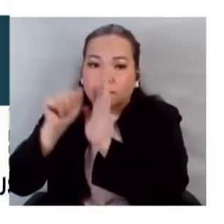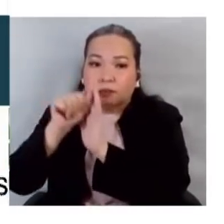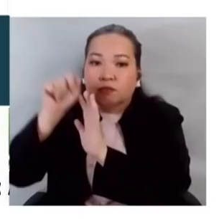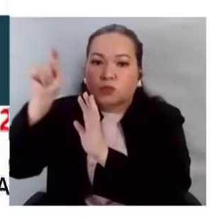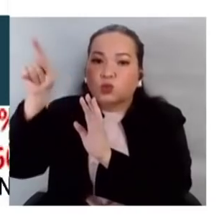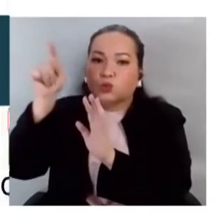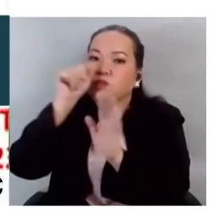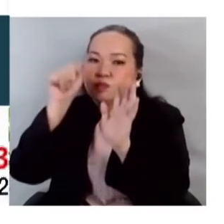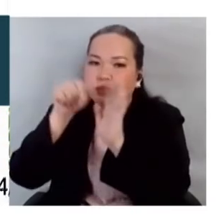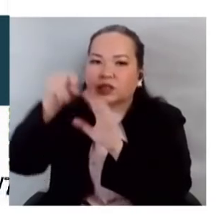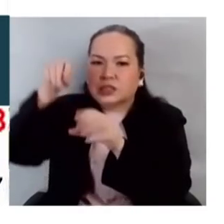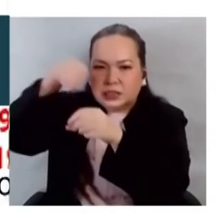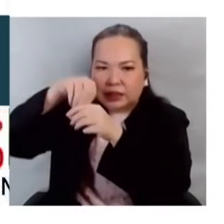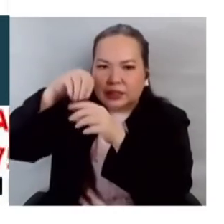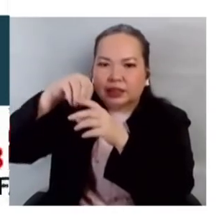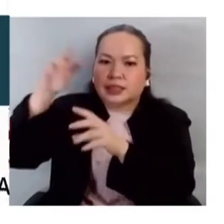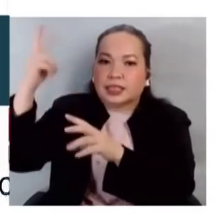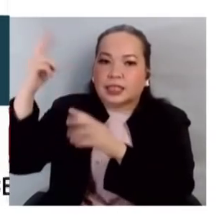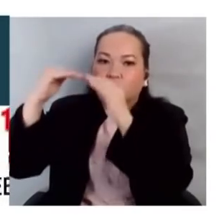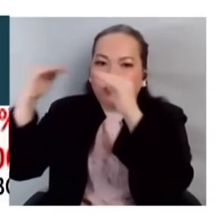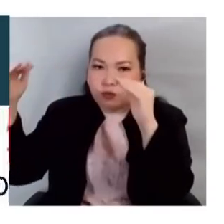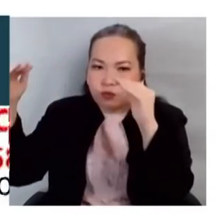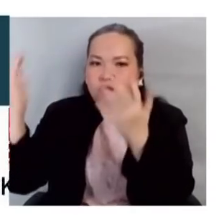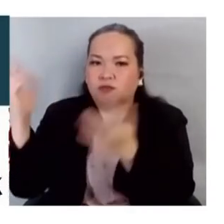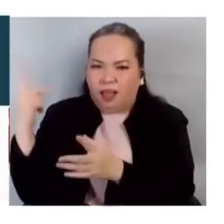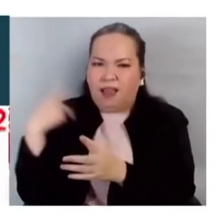floor. So, talagang tinago?